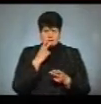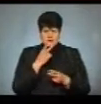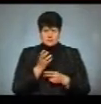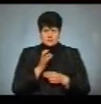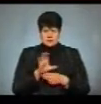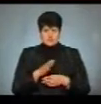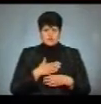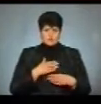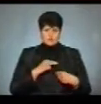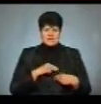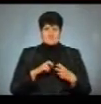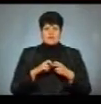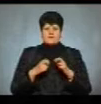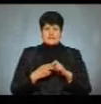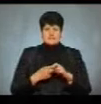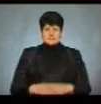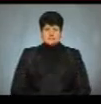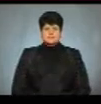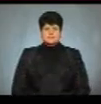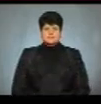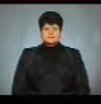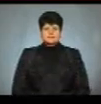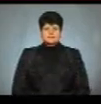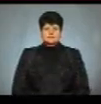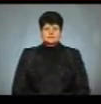сюжет наших колег з Івано-Франківська.